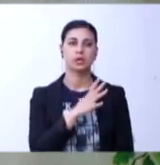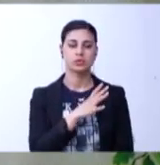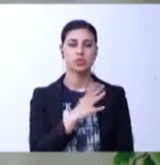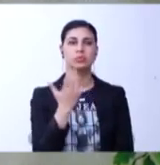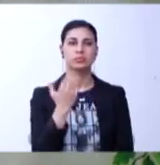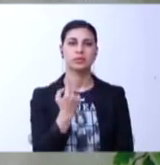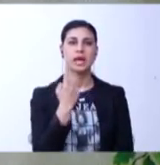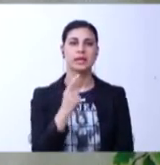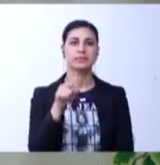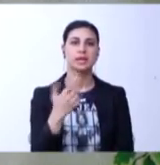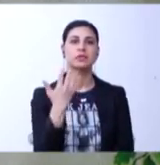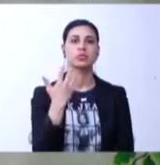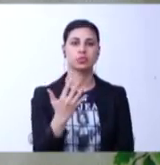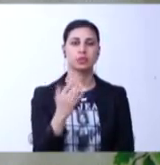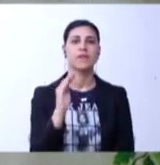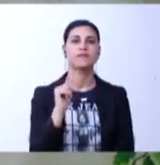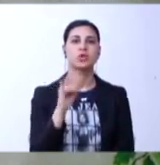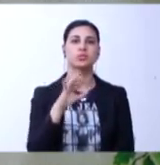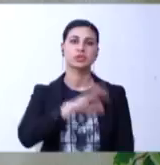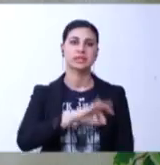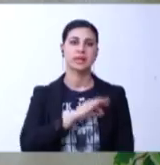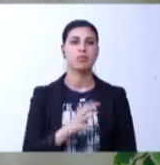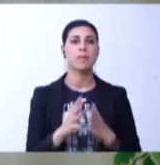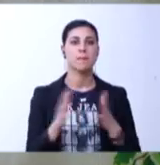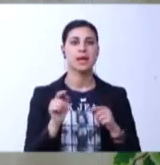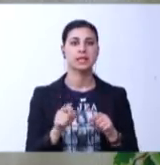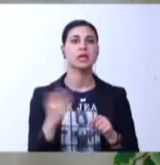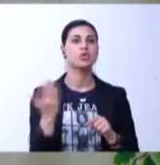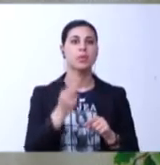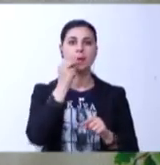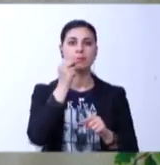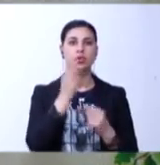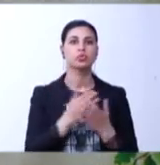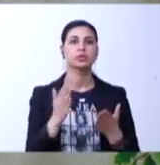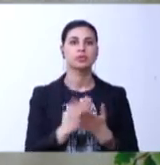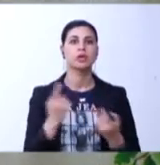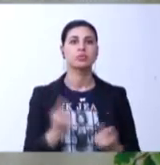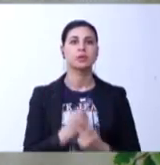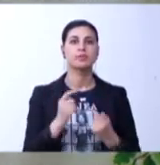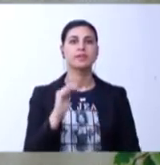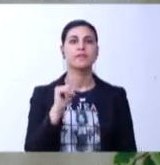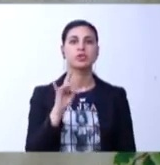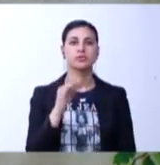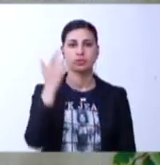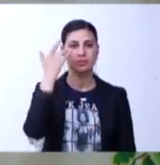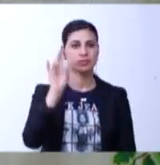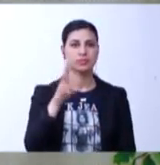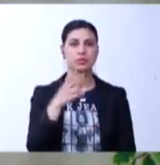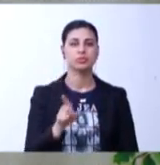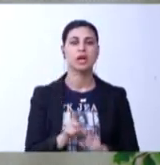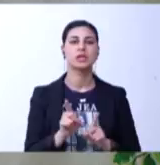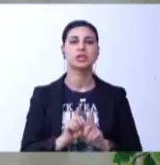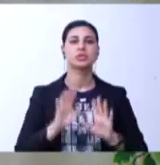სწორედ 1:1 ფოსფორის სასარგებლოდ. რომელ პროდუქტებშია ბუნებრივად ფოსფორი? არ დაგავიწყდეთ